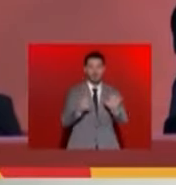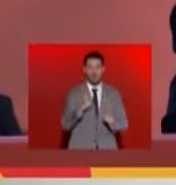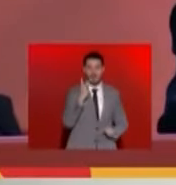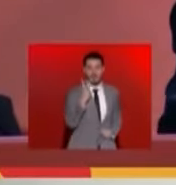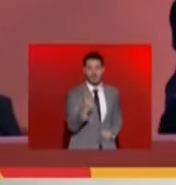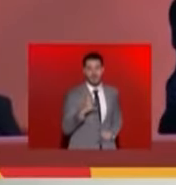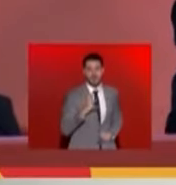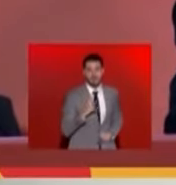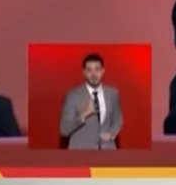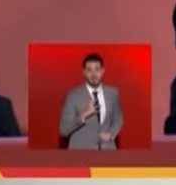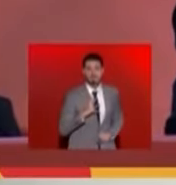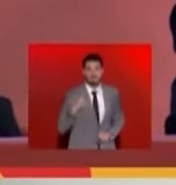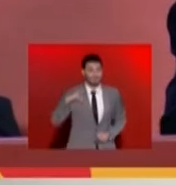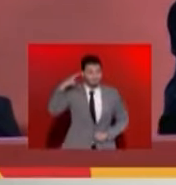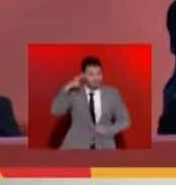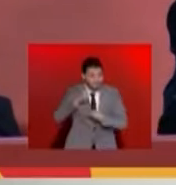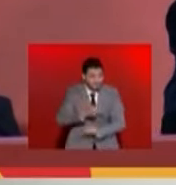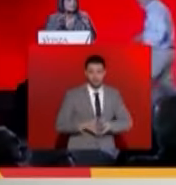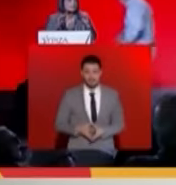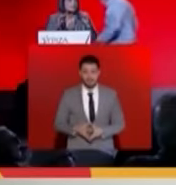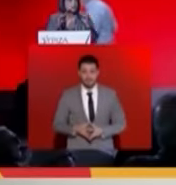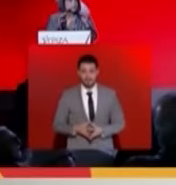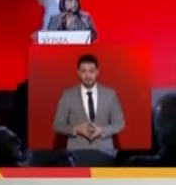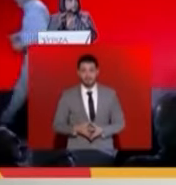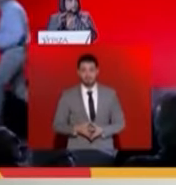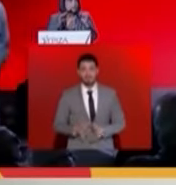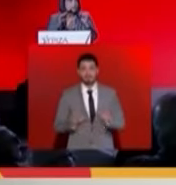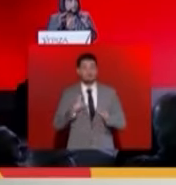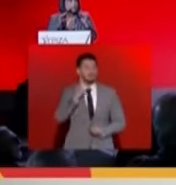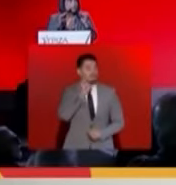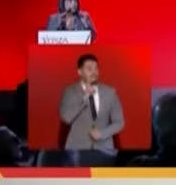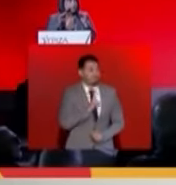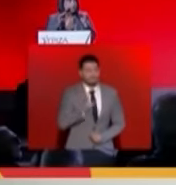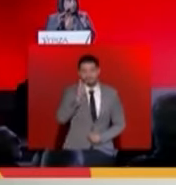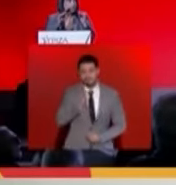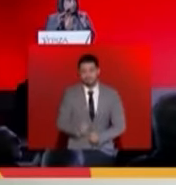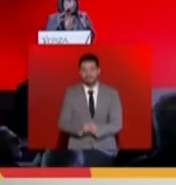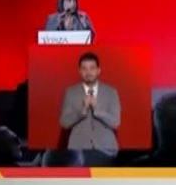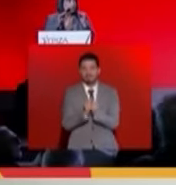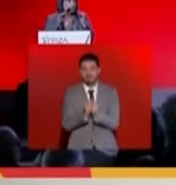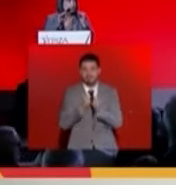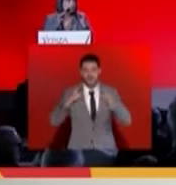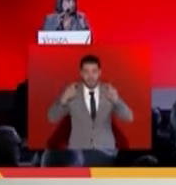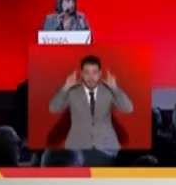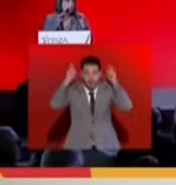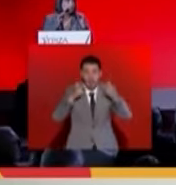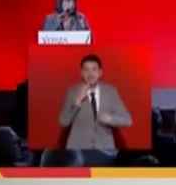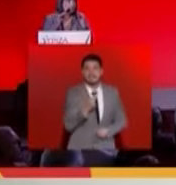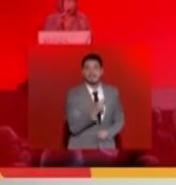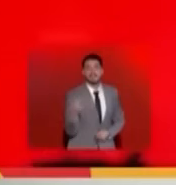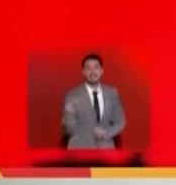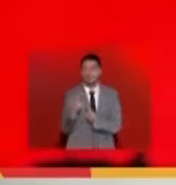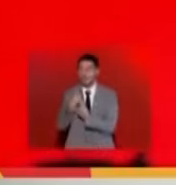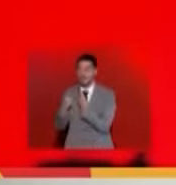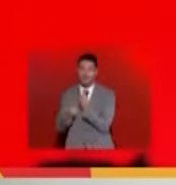τον περιγράφουμε και ο Κασελάκης θα δούμε τι μπορεί να είναι, γιατί ο Κασελάκης είναι λίγο απ' όλα, είναι σαν την Coca-Cola που πάει με όλα. Θα δούμε πού